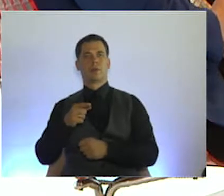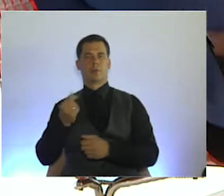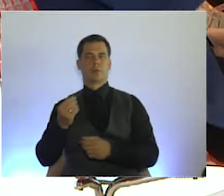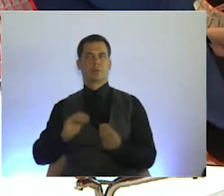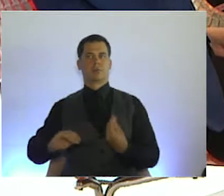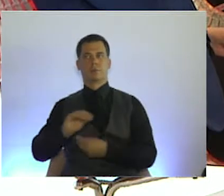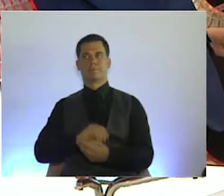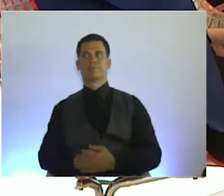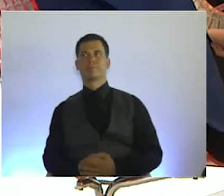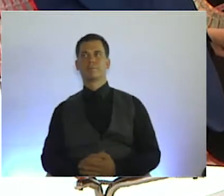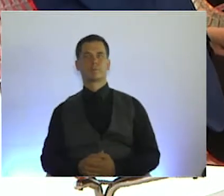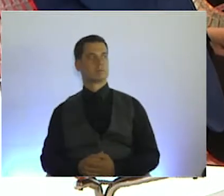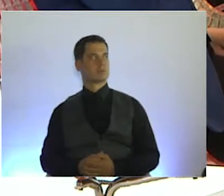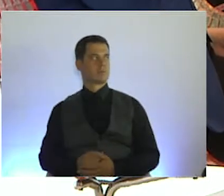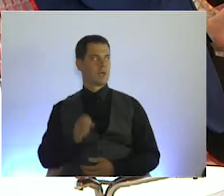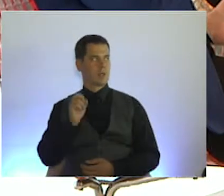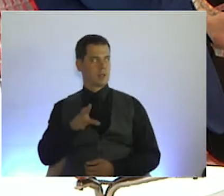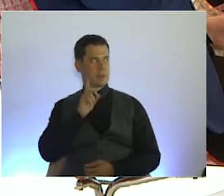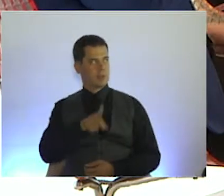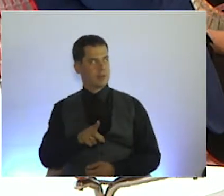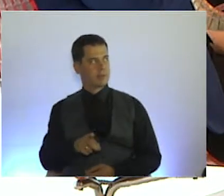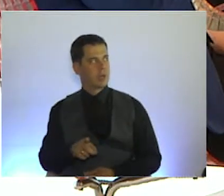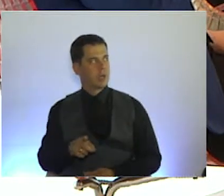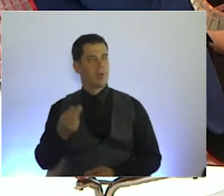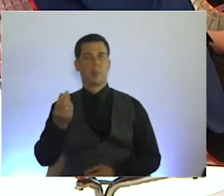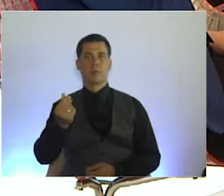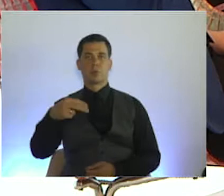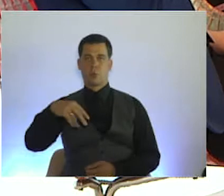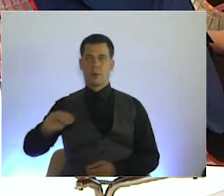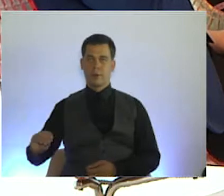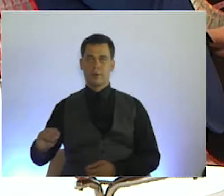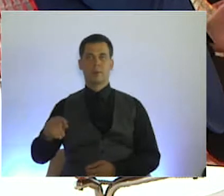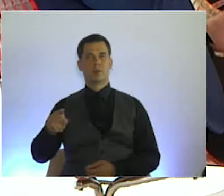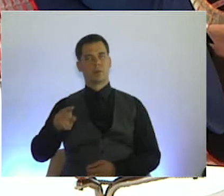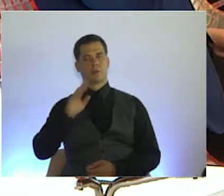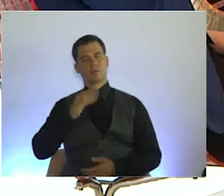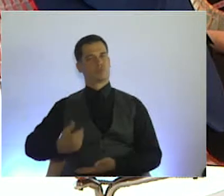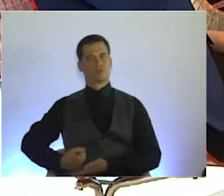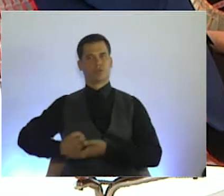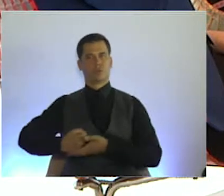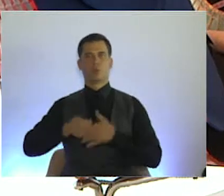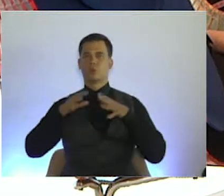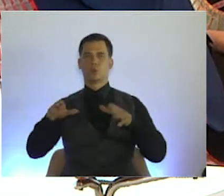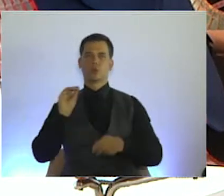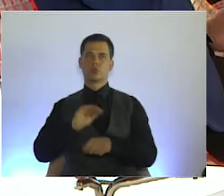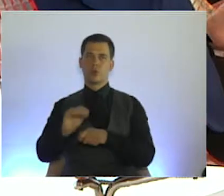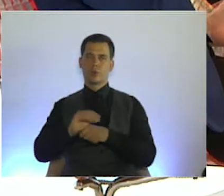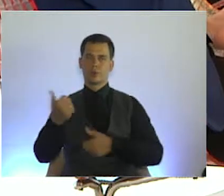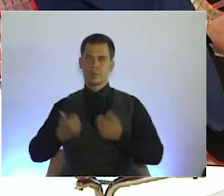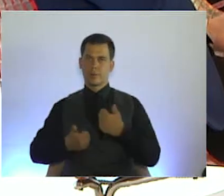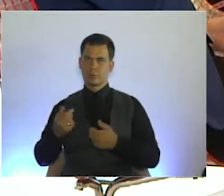materii. Tak, to prawda. Środki unijne tu w znacznym stopniu wspomagają zarówno szkolnictwo